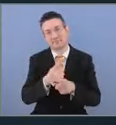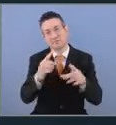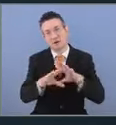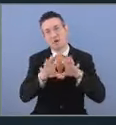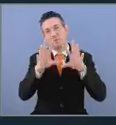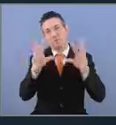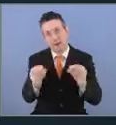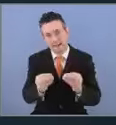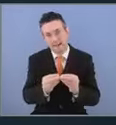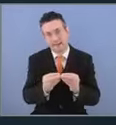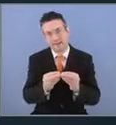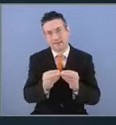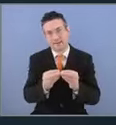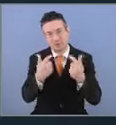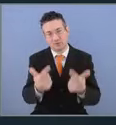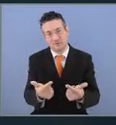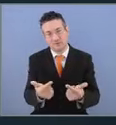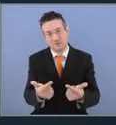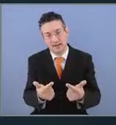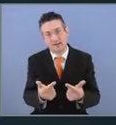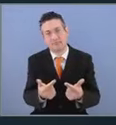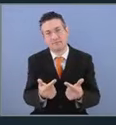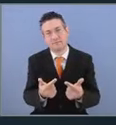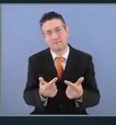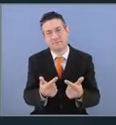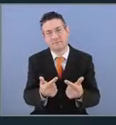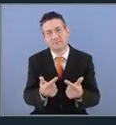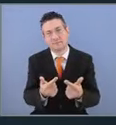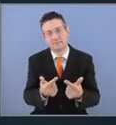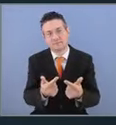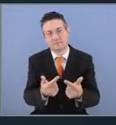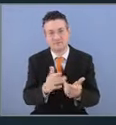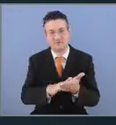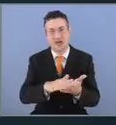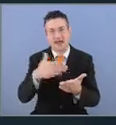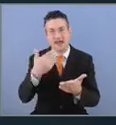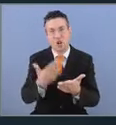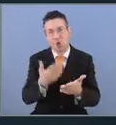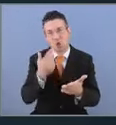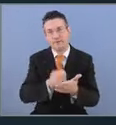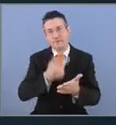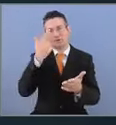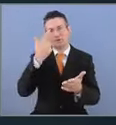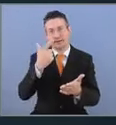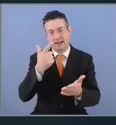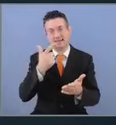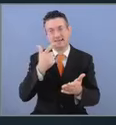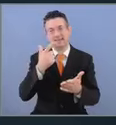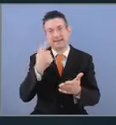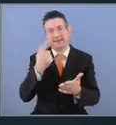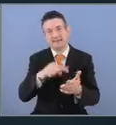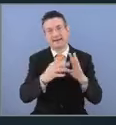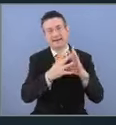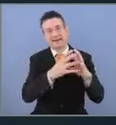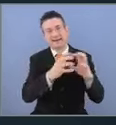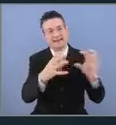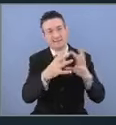veramente un peso specifico molto importante alle imprese che operano nel